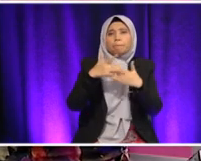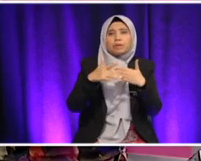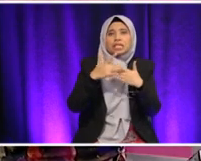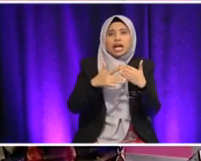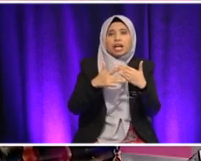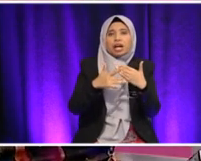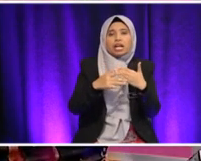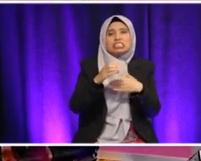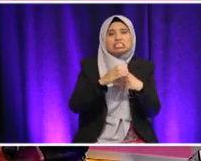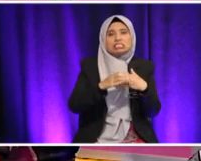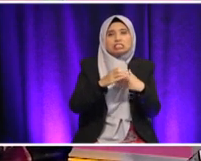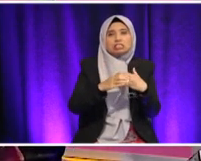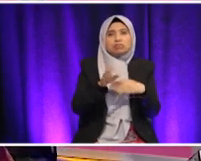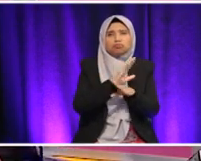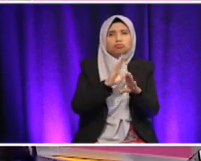terdapat